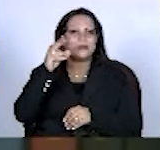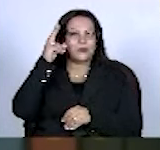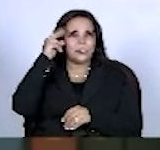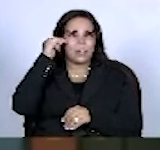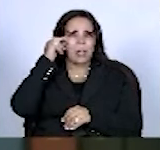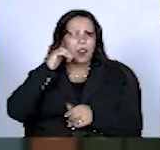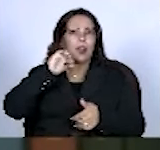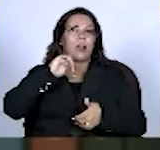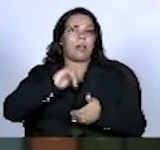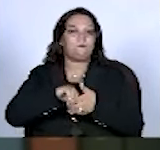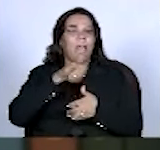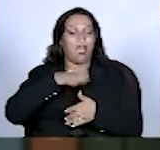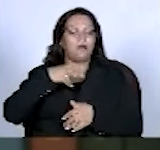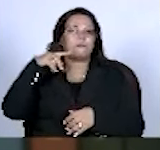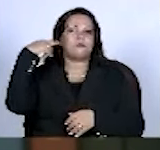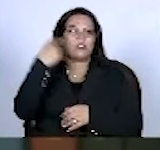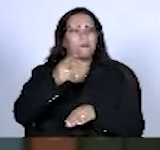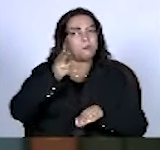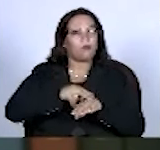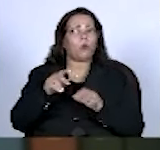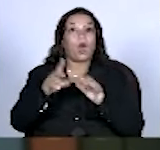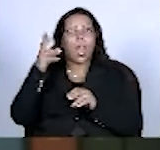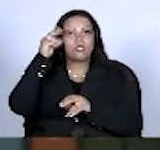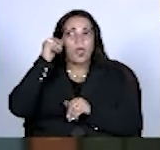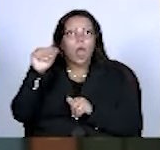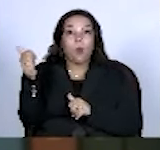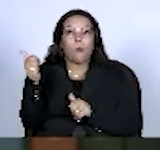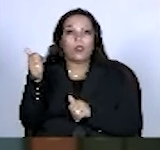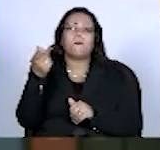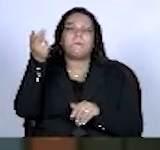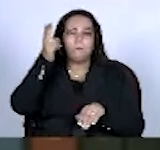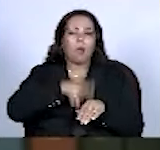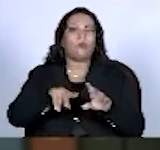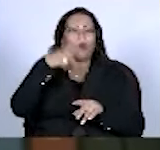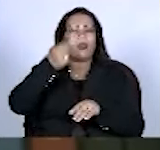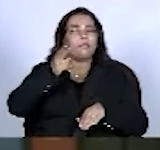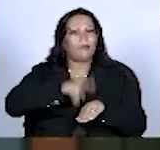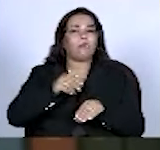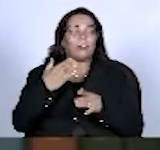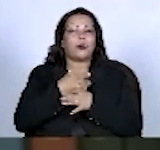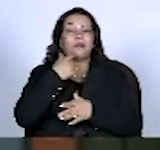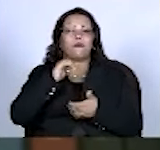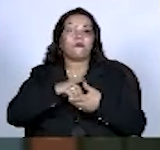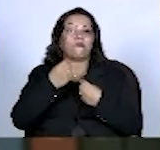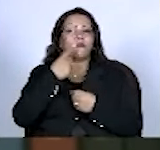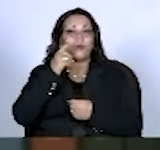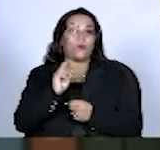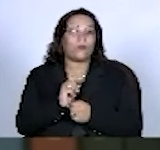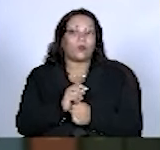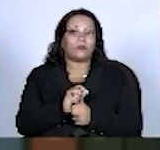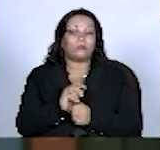توعد بالرد رغم ان اسرائيل هي التي بدات بالعدوان اسرائيل تتوعد بالرد